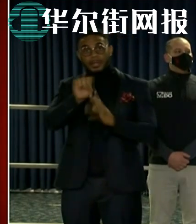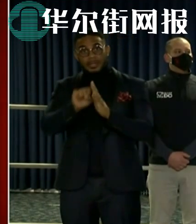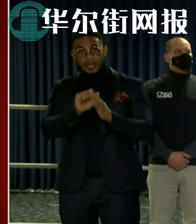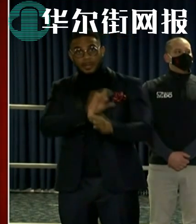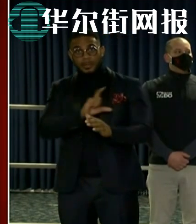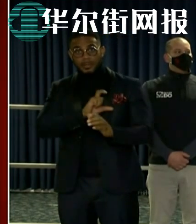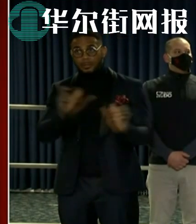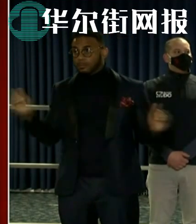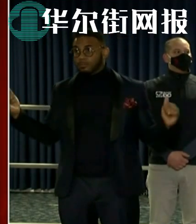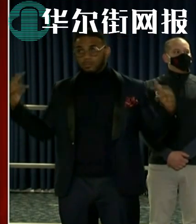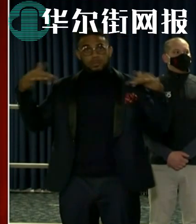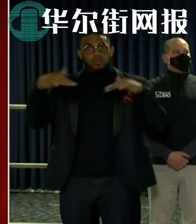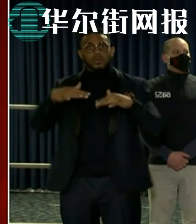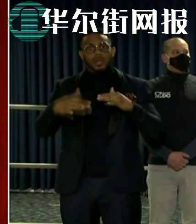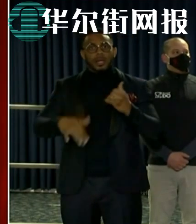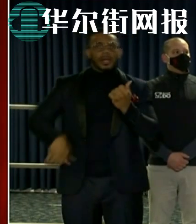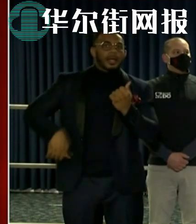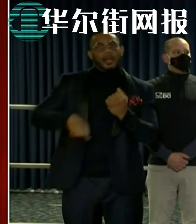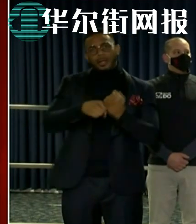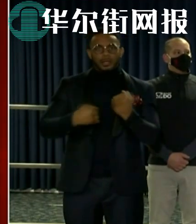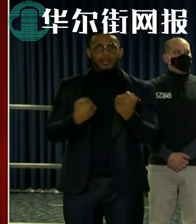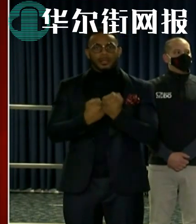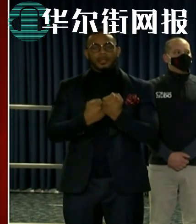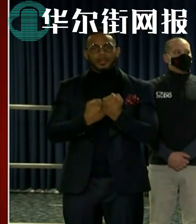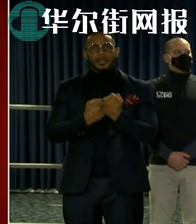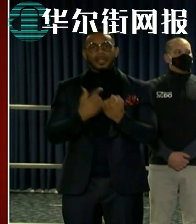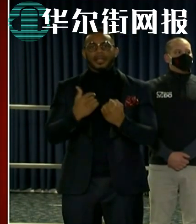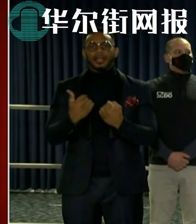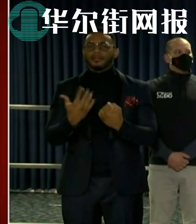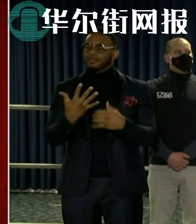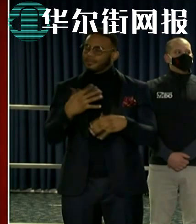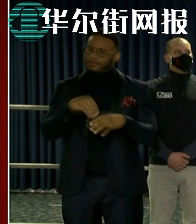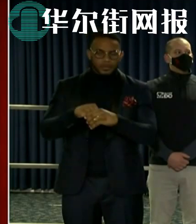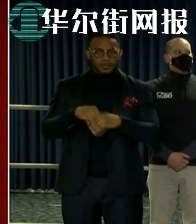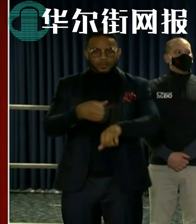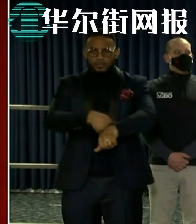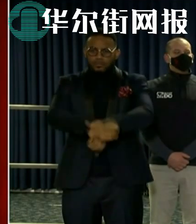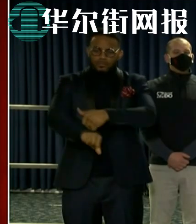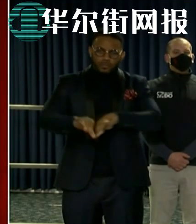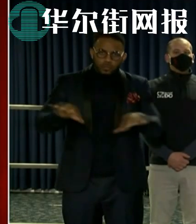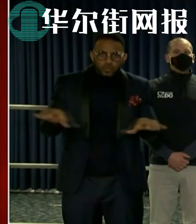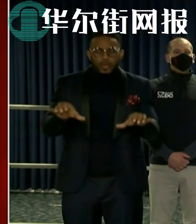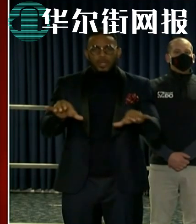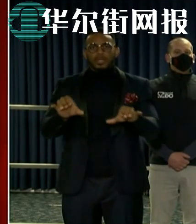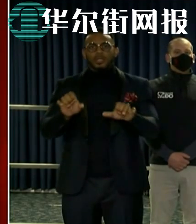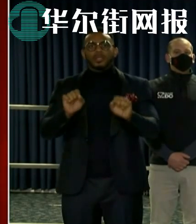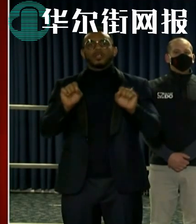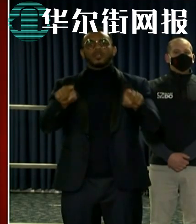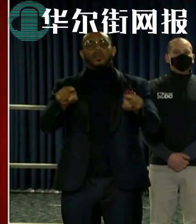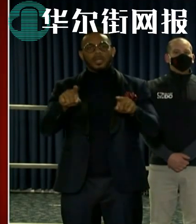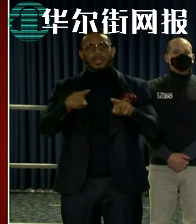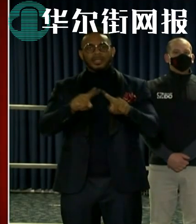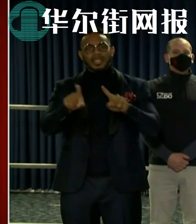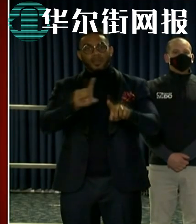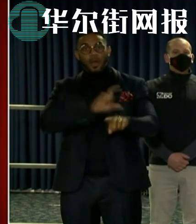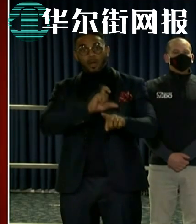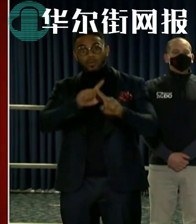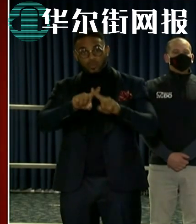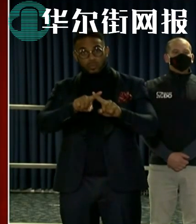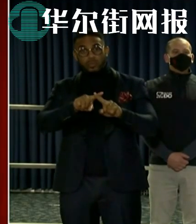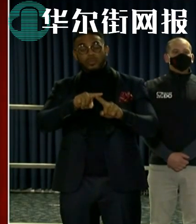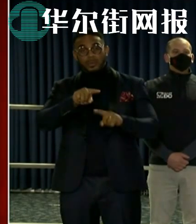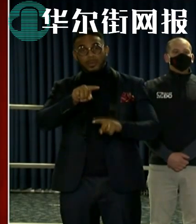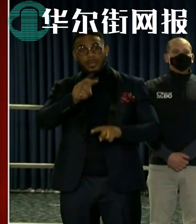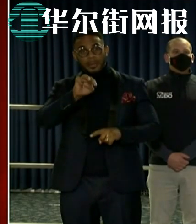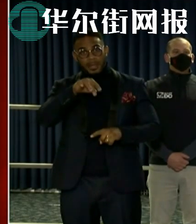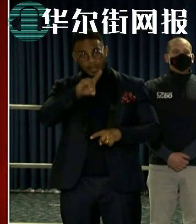责人表示，警官们遭到了铅管、化学刺激物还有其他武器的袭击。在与记者举行的一次视频发布会上，